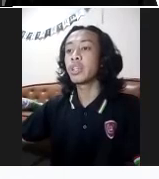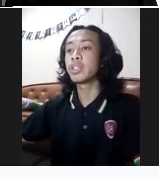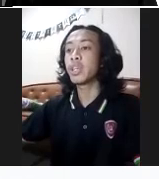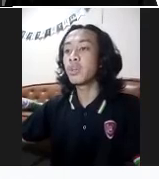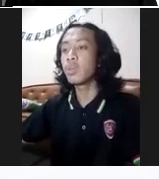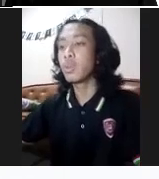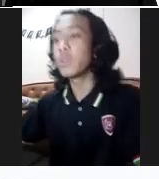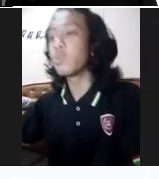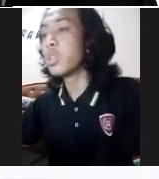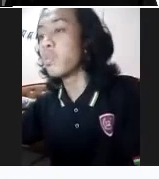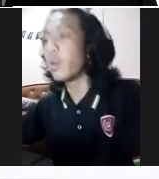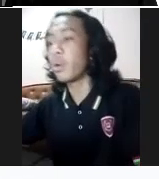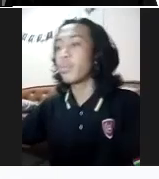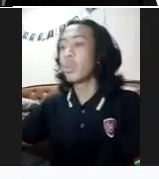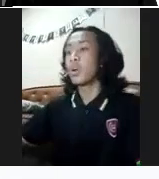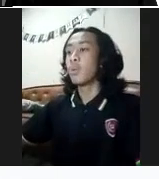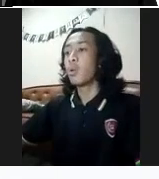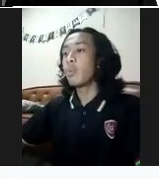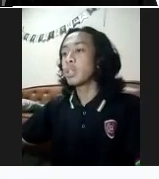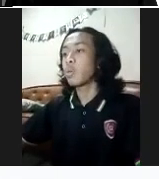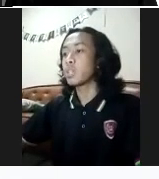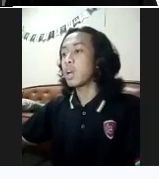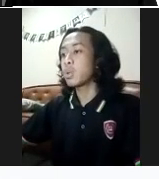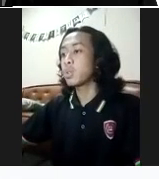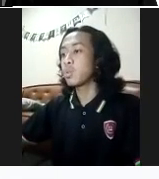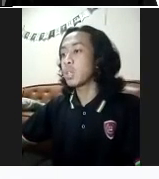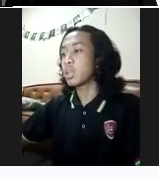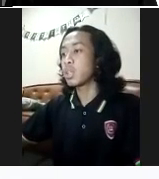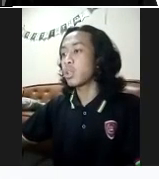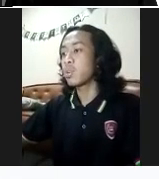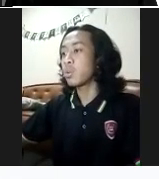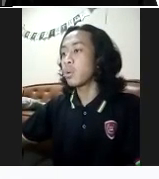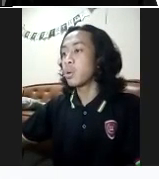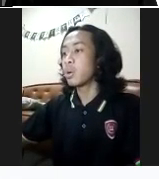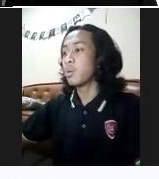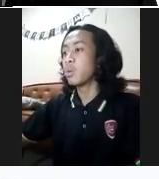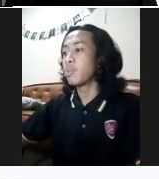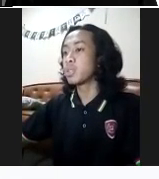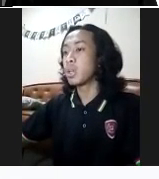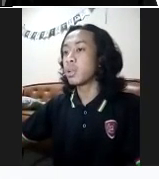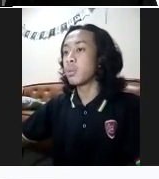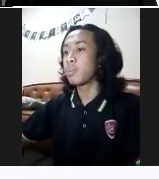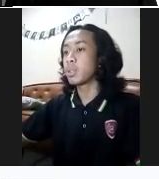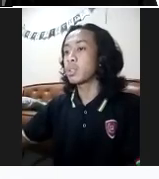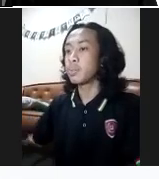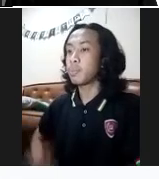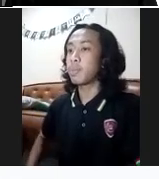SEST 24. Paulo Mendes da Rocha masuk jurusan arsitektur Universidad